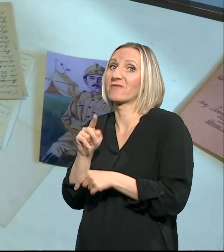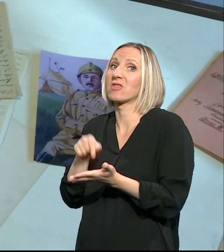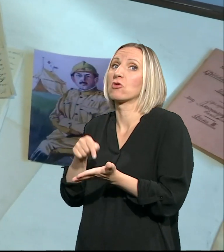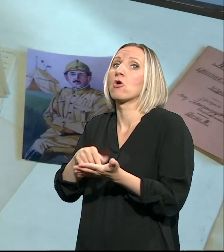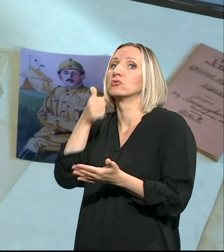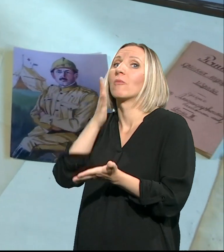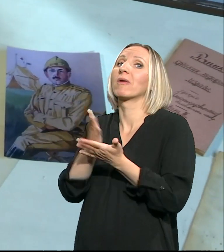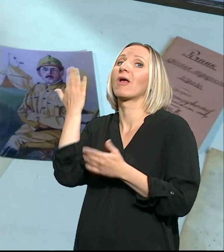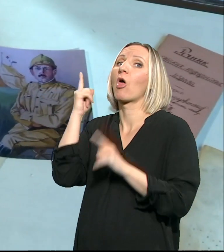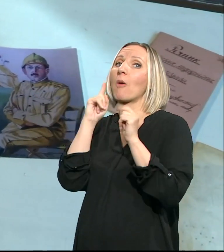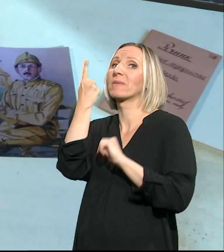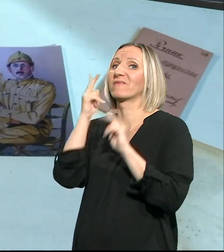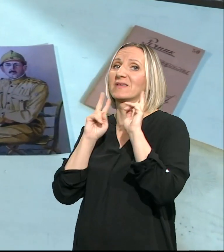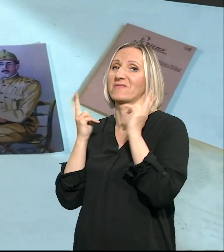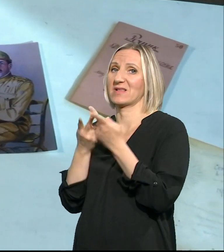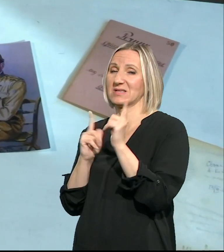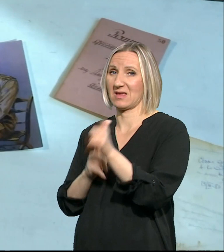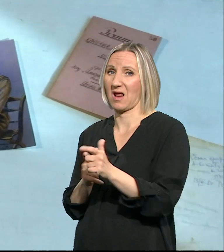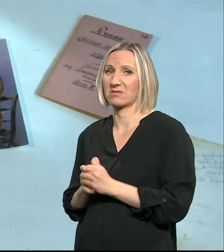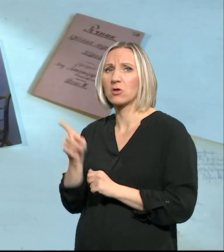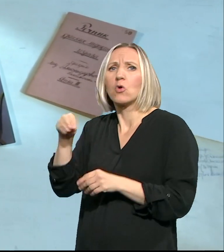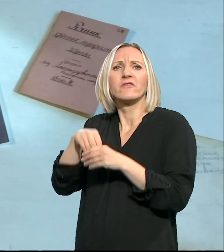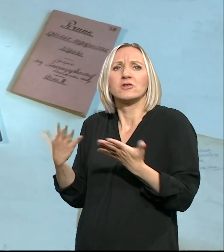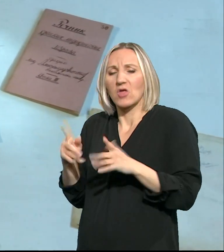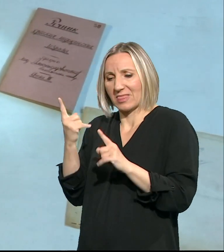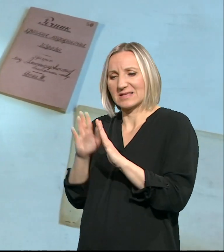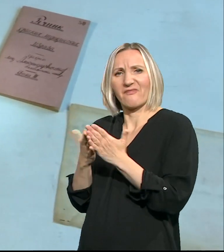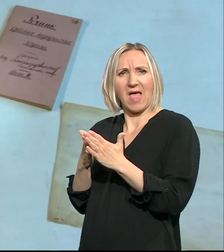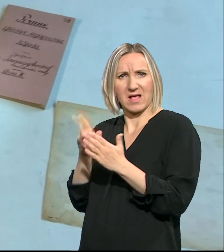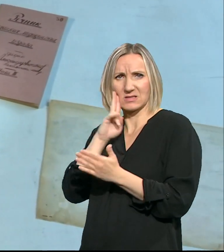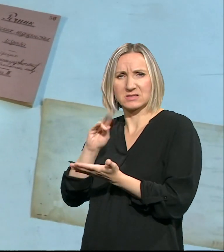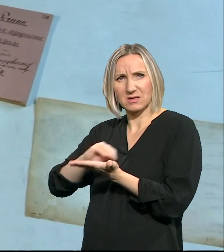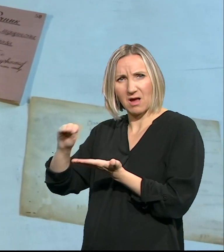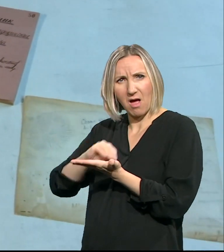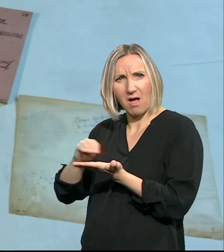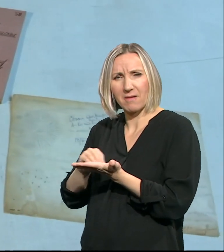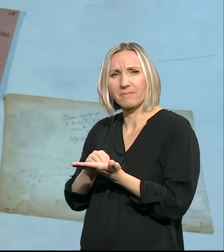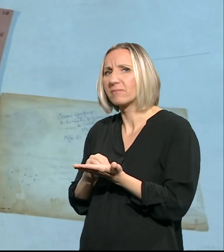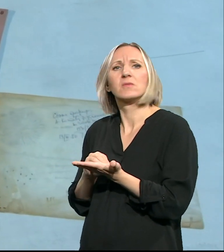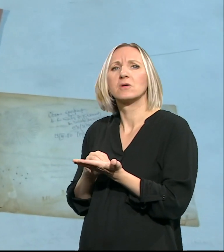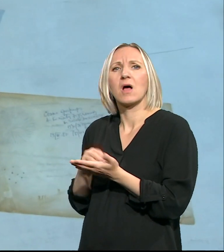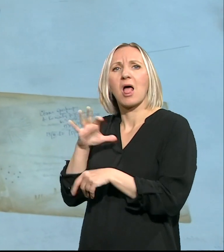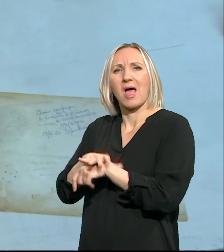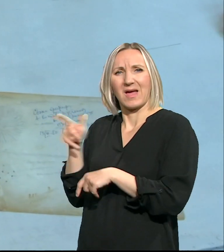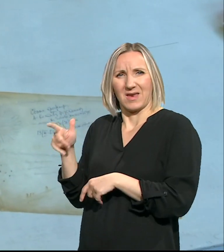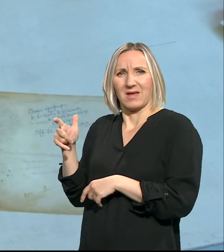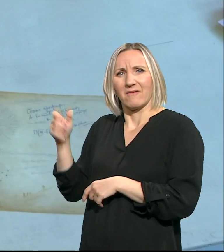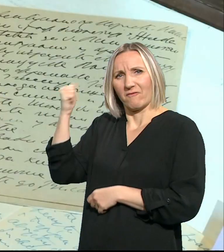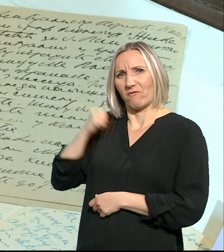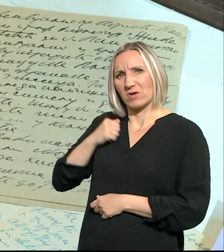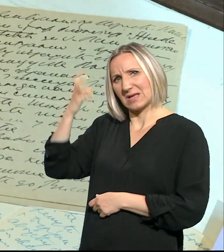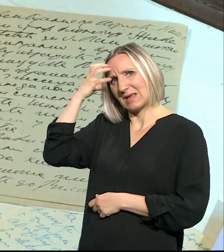Prvog svetskog rata. To je bila u stvari jedna sveska koju, s obzirom da je sanitet Vojske Kraljevine